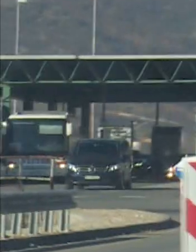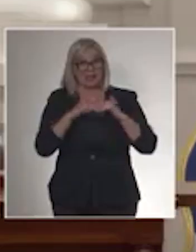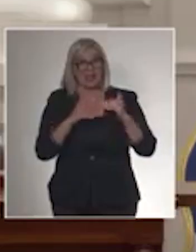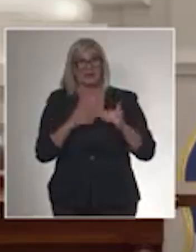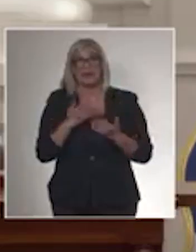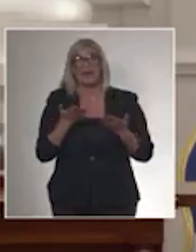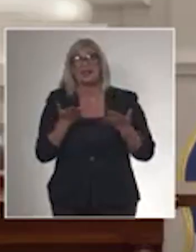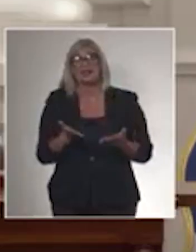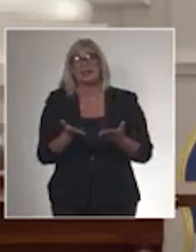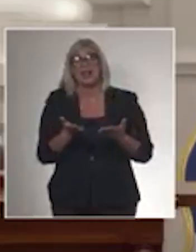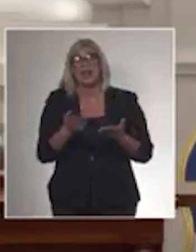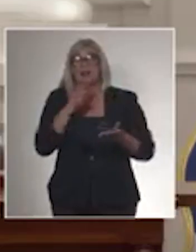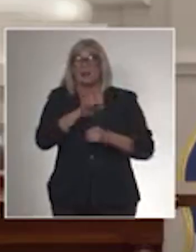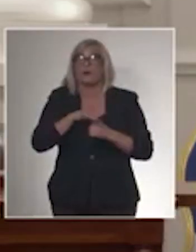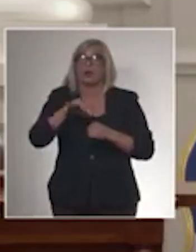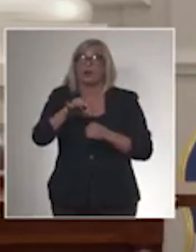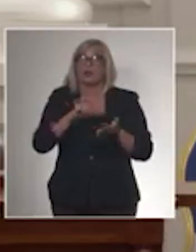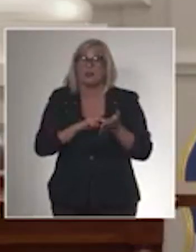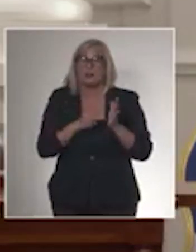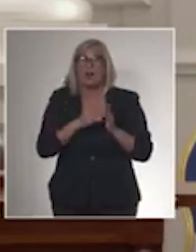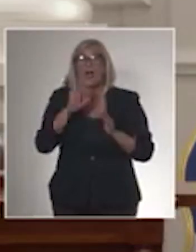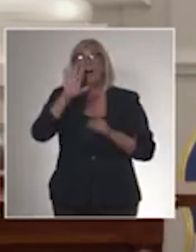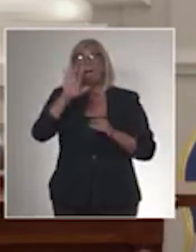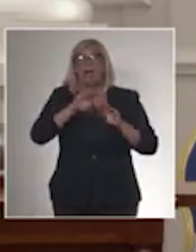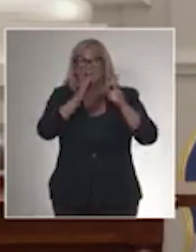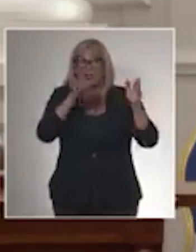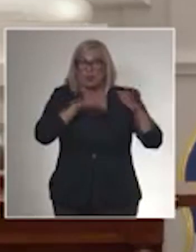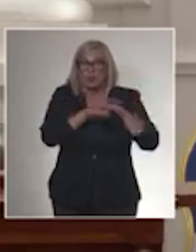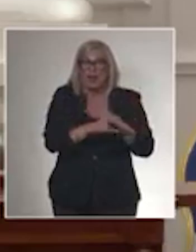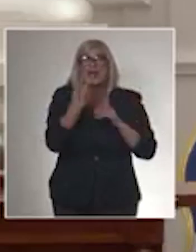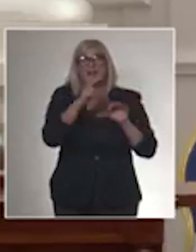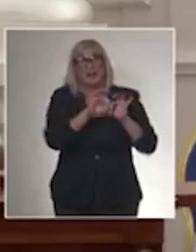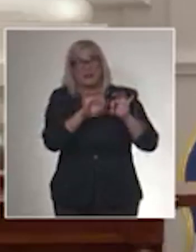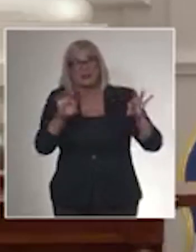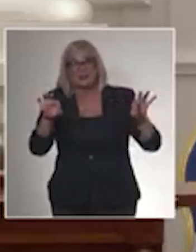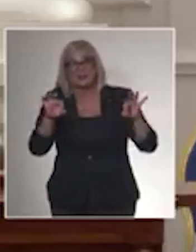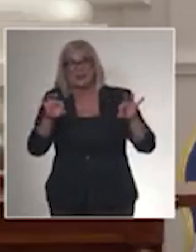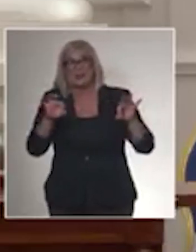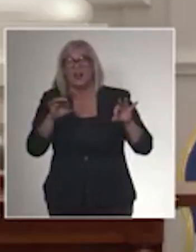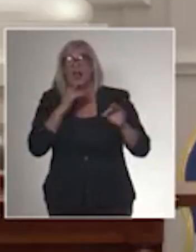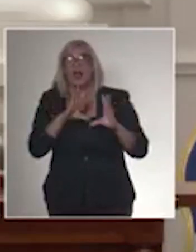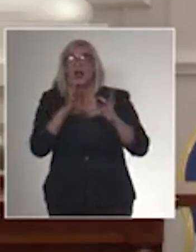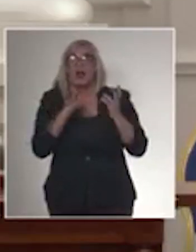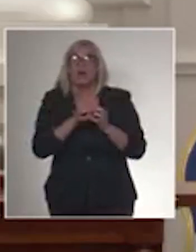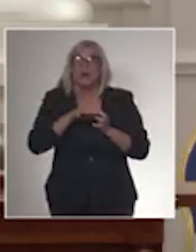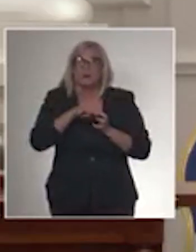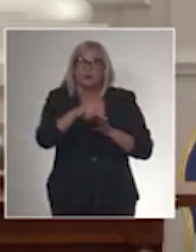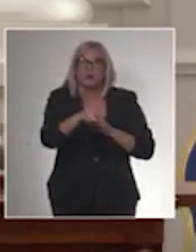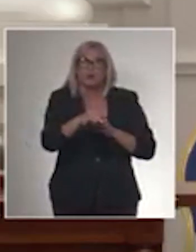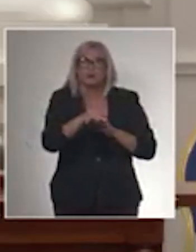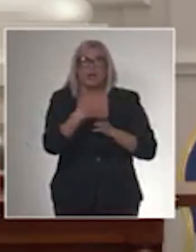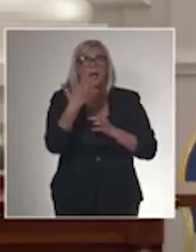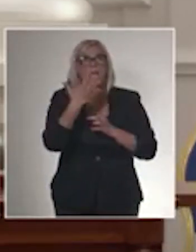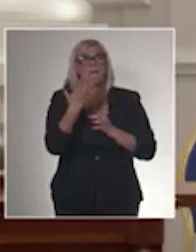стабилност. Во проектот се предвидуваат 5 тунели со по 2 цевки, или вкупна должина на тие тунели е околу